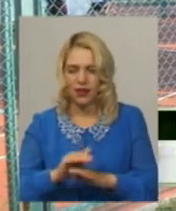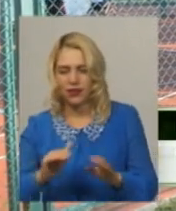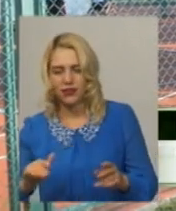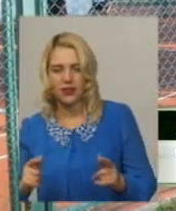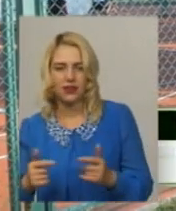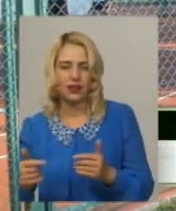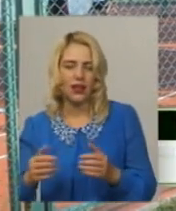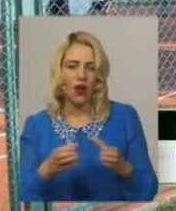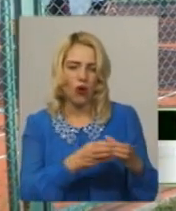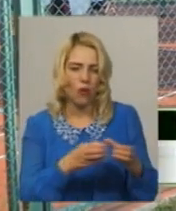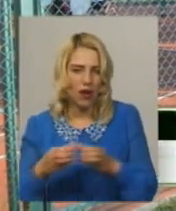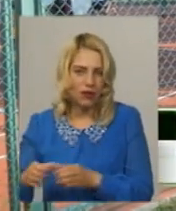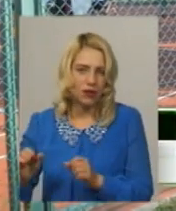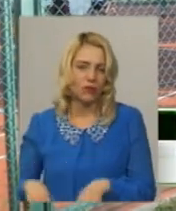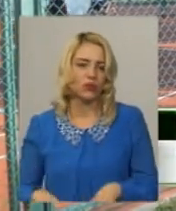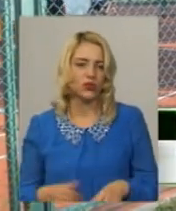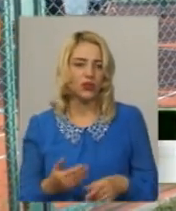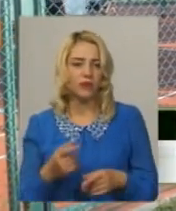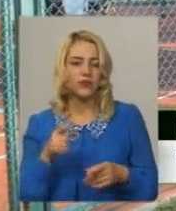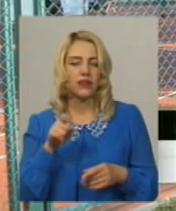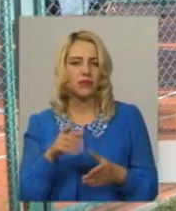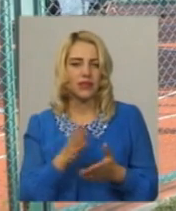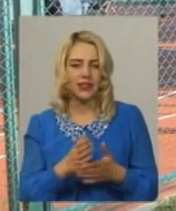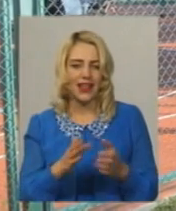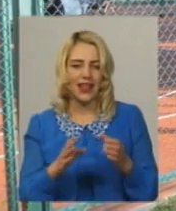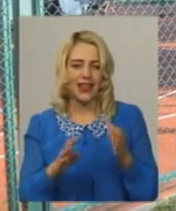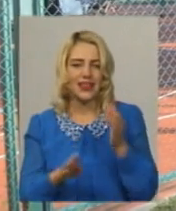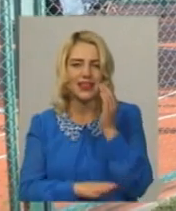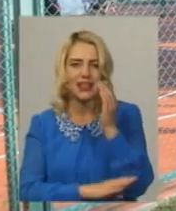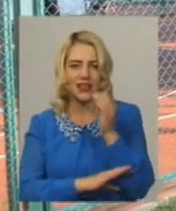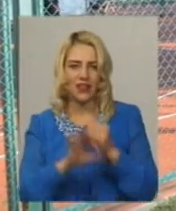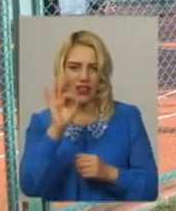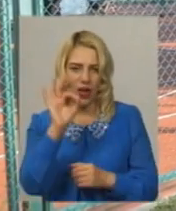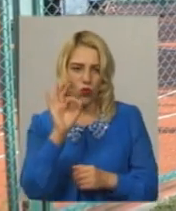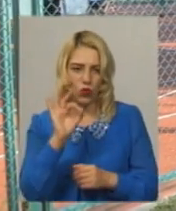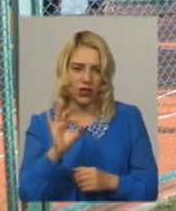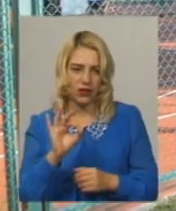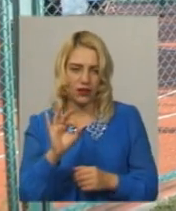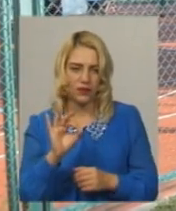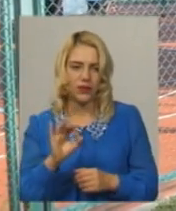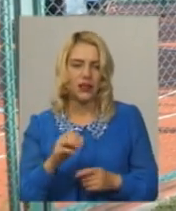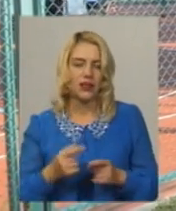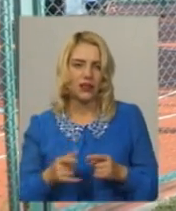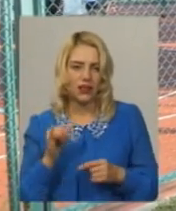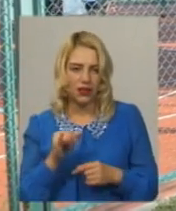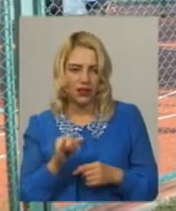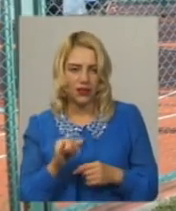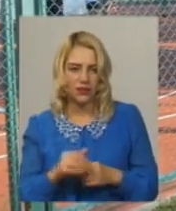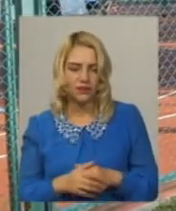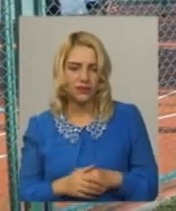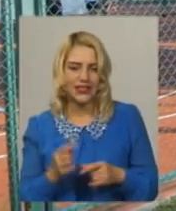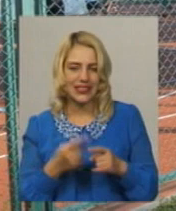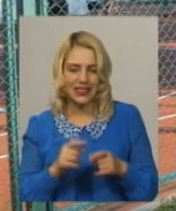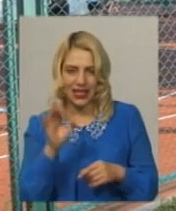само можуть команду створювати. Там є така дерев'яна кулька, вона називається кашенет. І